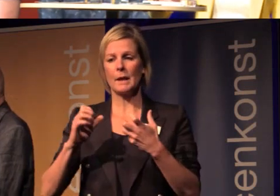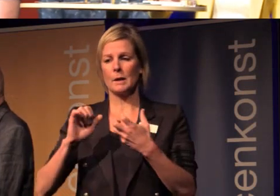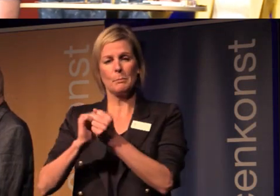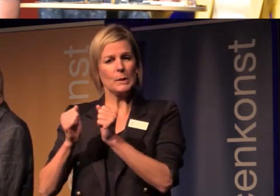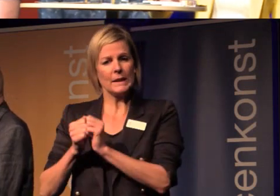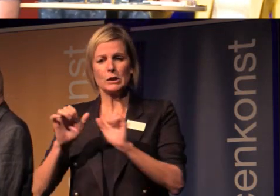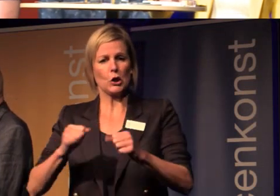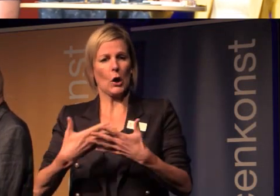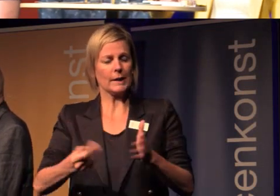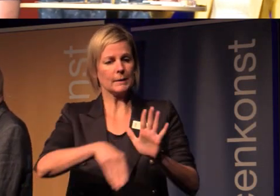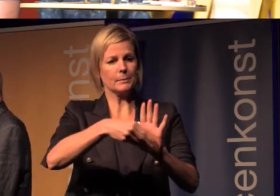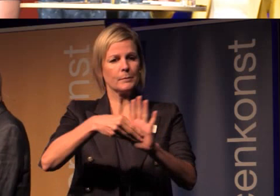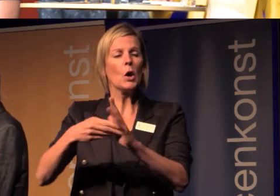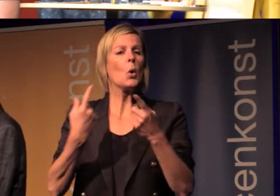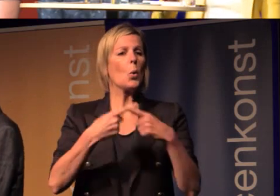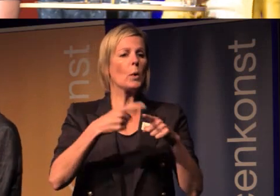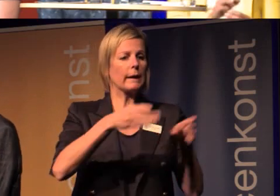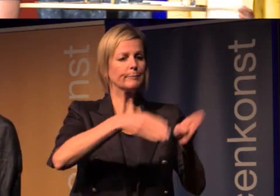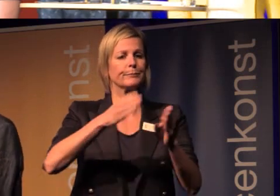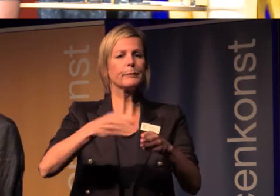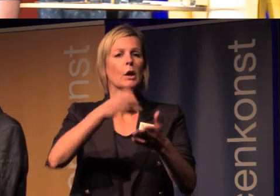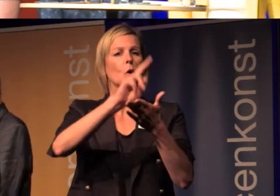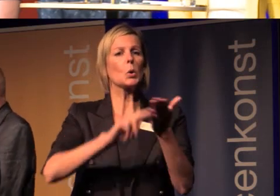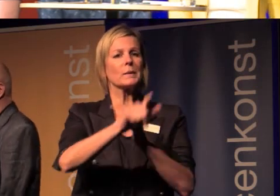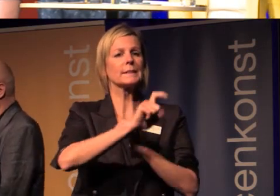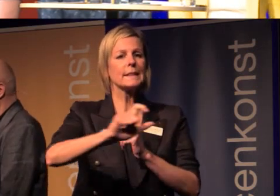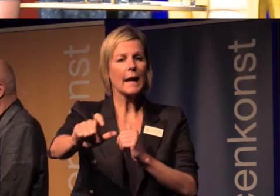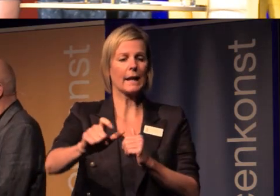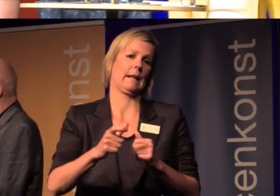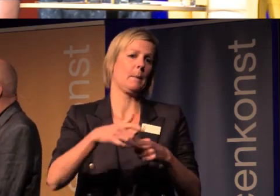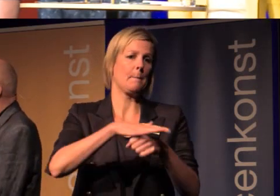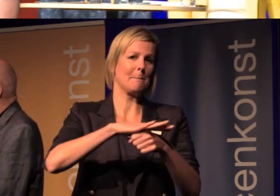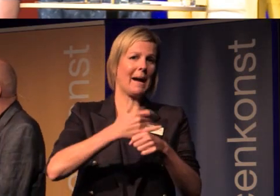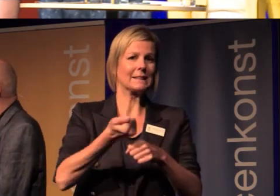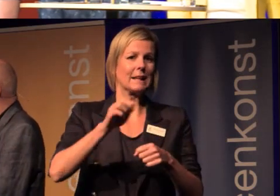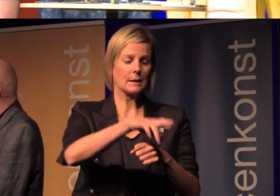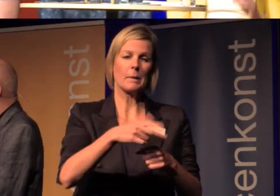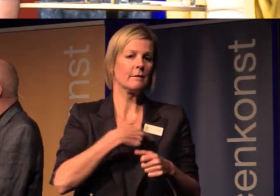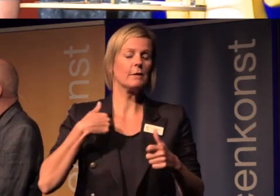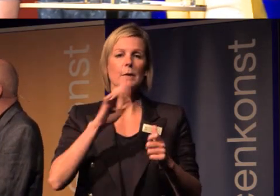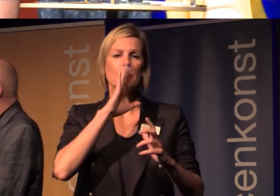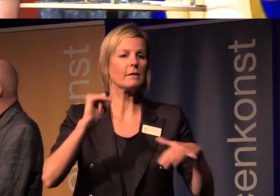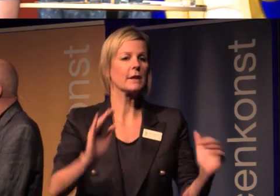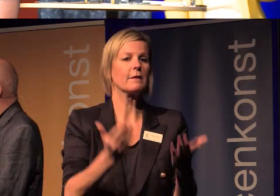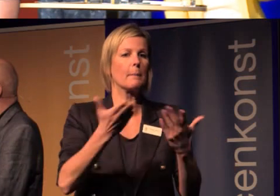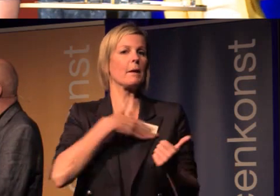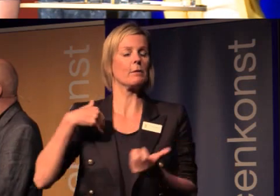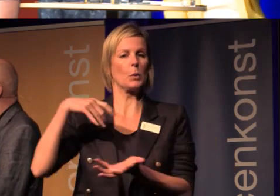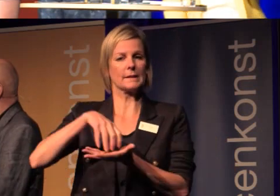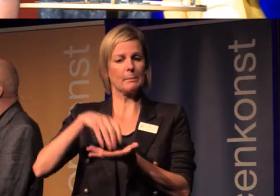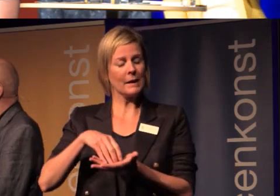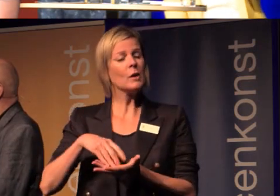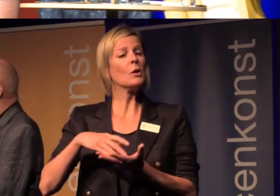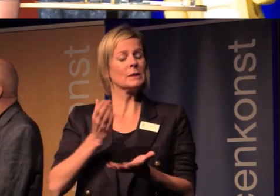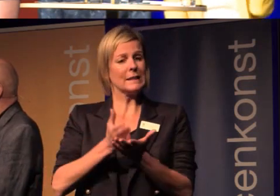ska ge bidrag till olika konstnärer. Just för att den kulturen är ingenting som vi nödvändigtvis behöver främja i vårt samhälle. Och så ska det gälla med alla